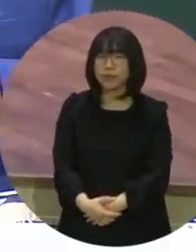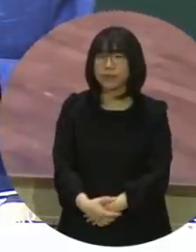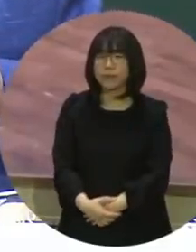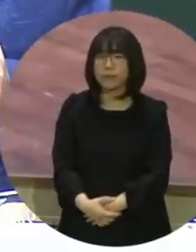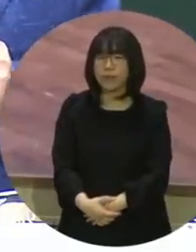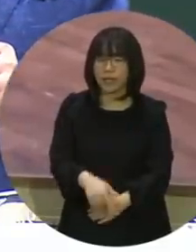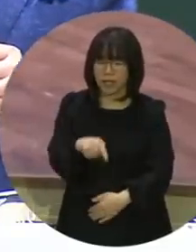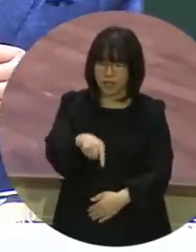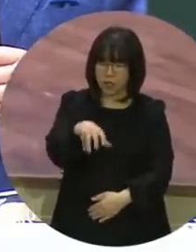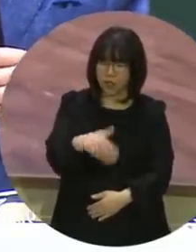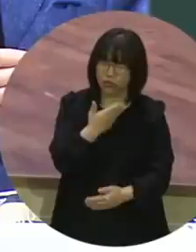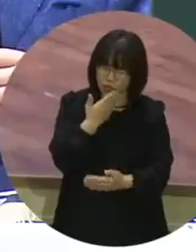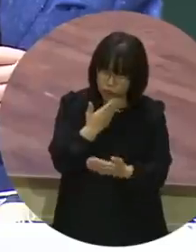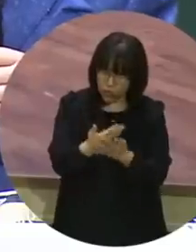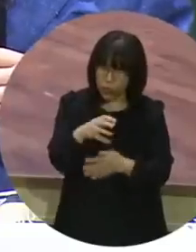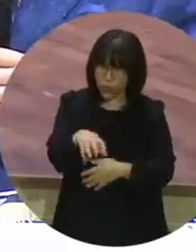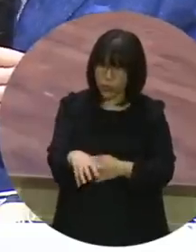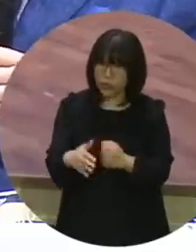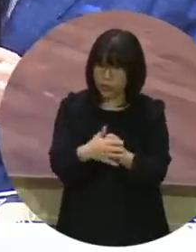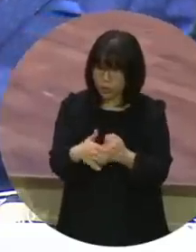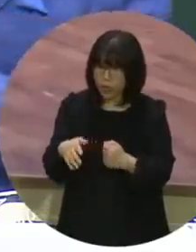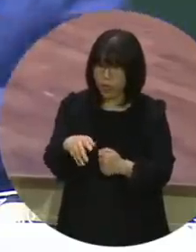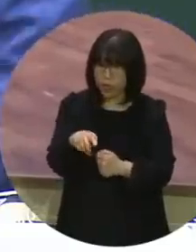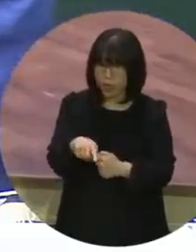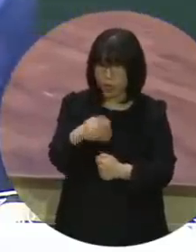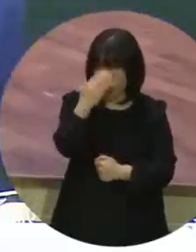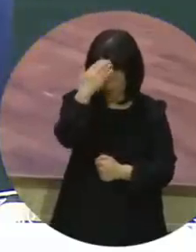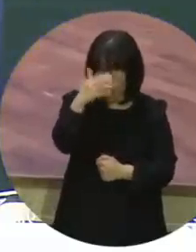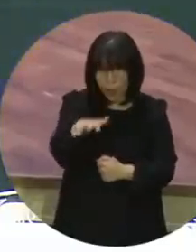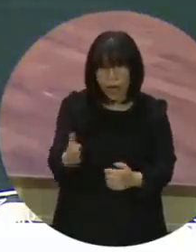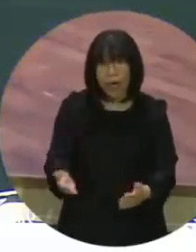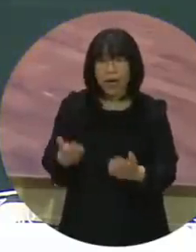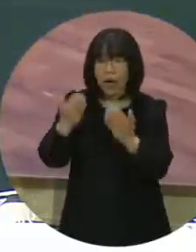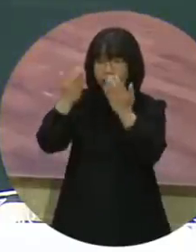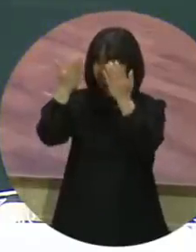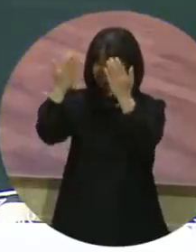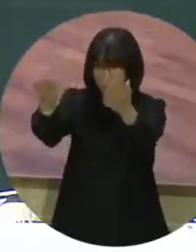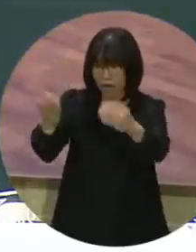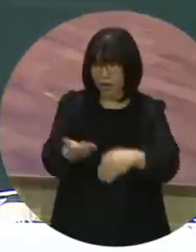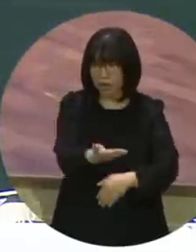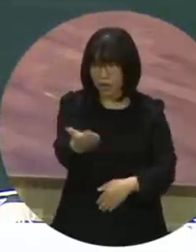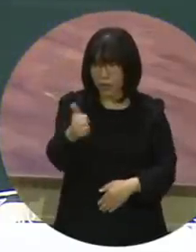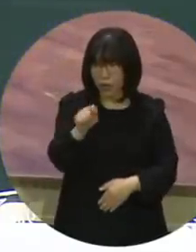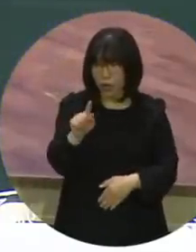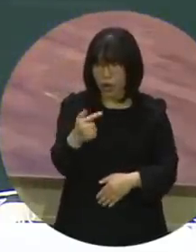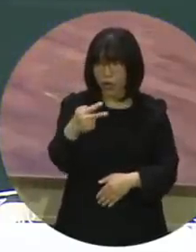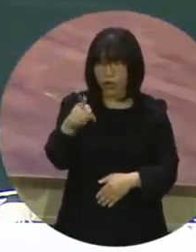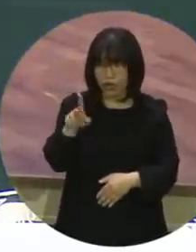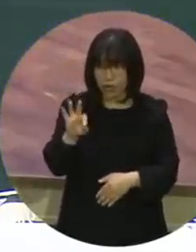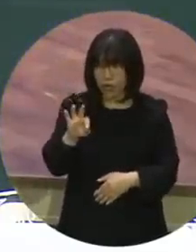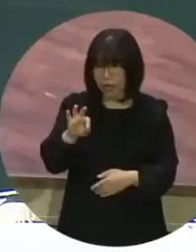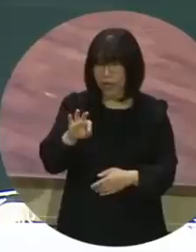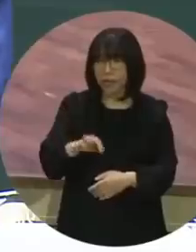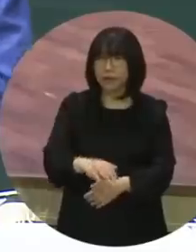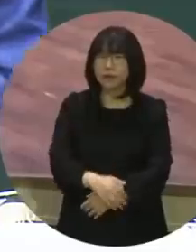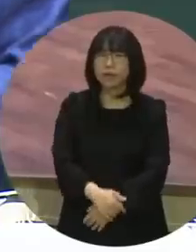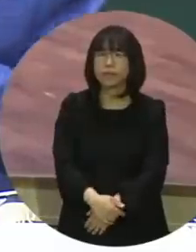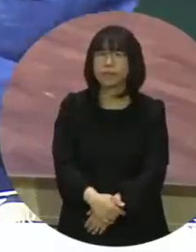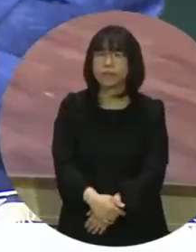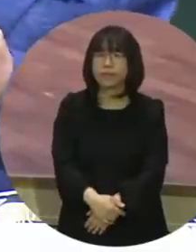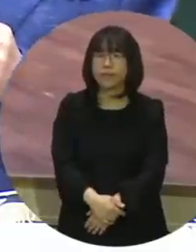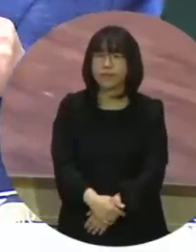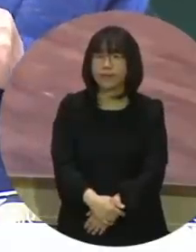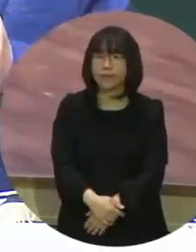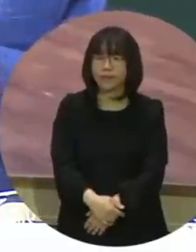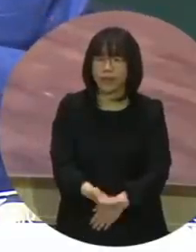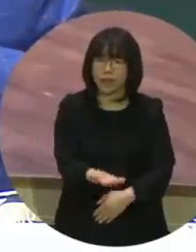귀하게 쓰시는 현장이냐 말이에요. 자, 본당 헌당에 대한 이 헌당에 대한 여러분의